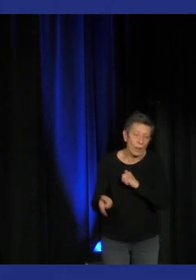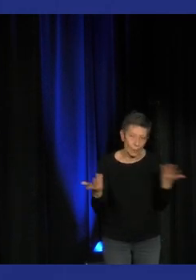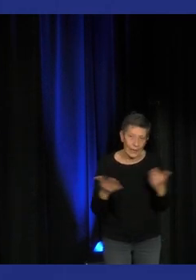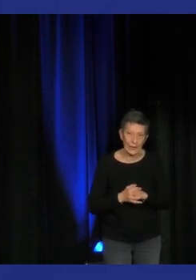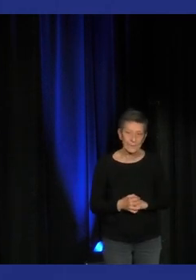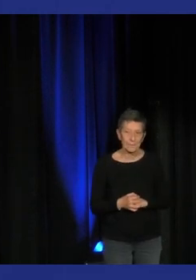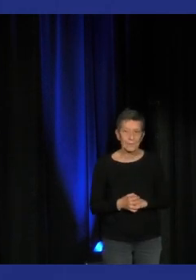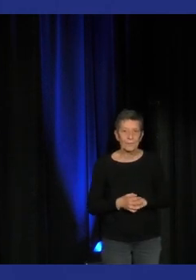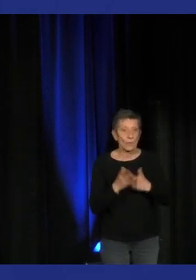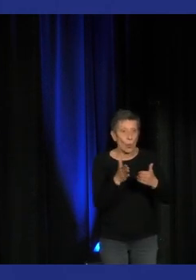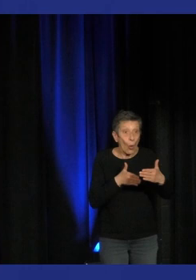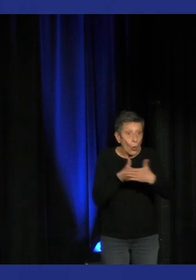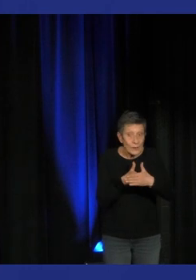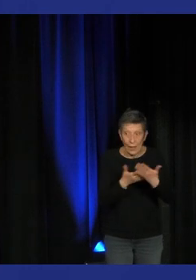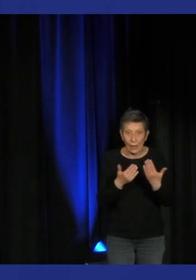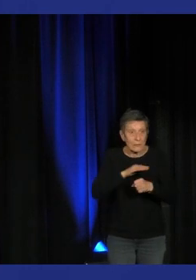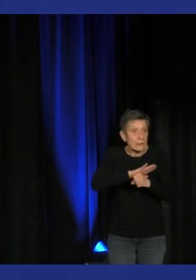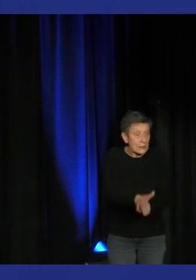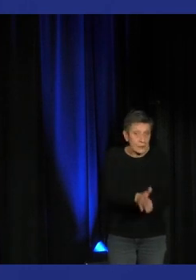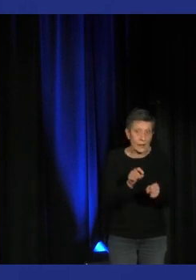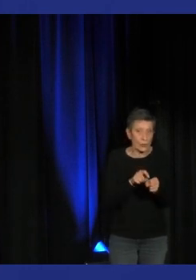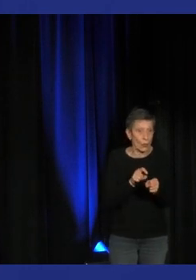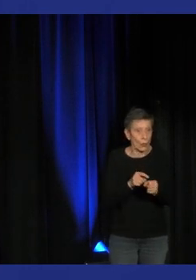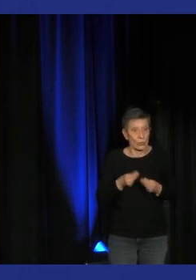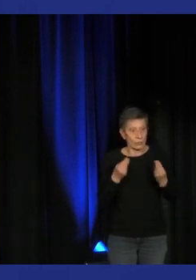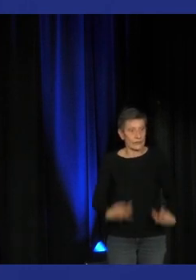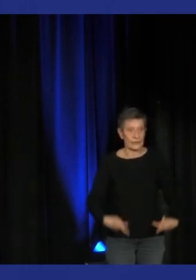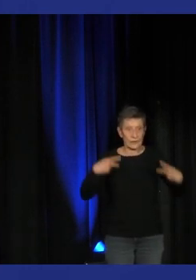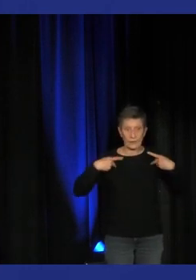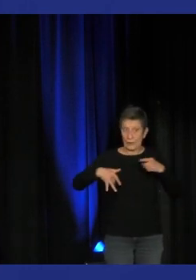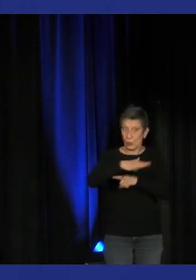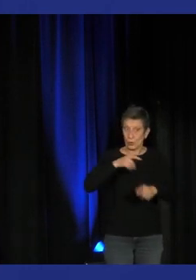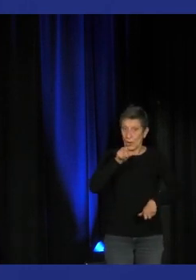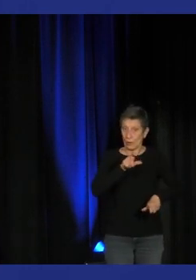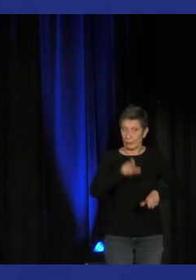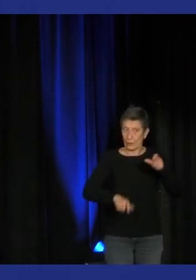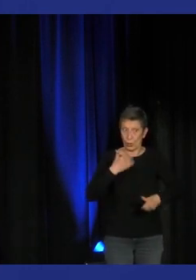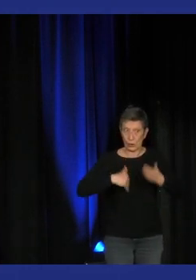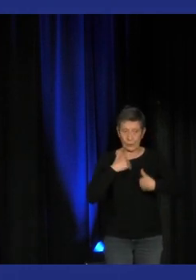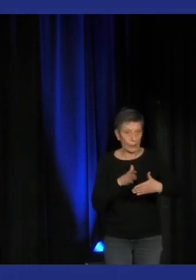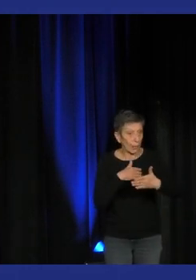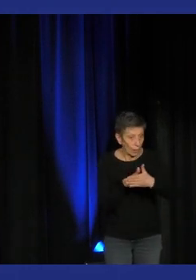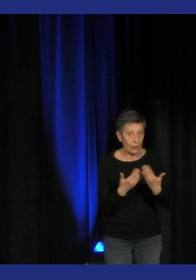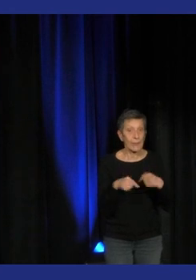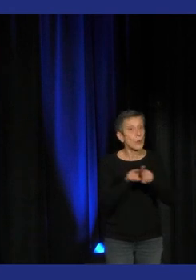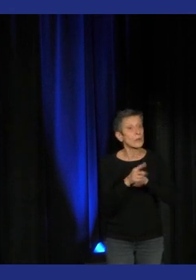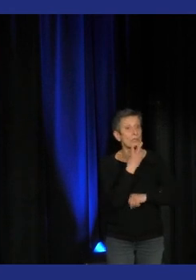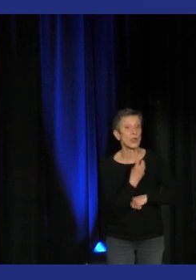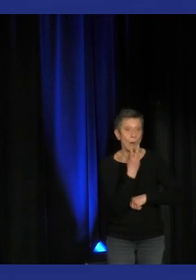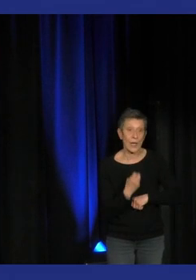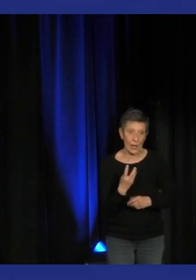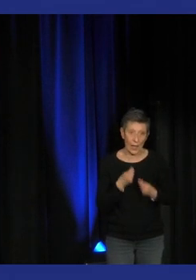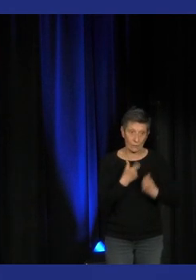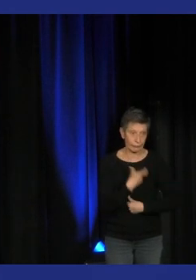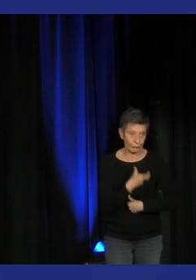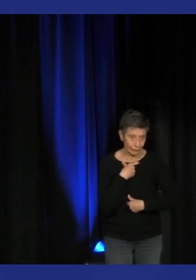Ces obstacles et ces discriminations structurelles vont donc évidemment entraver la vie en société des personnes handicapées et donc aussi leur citoyenneté. Ça, je pense que c'est